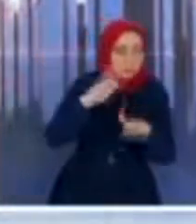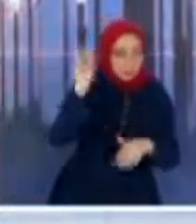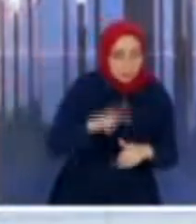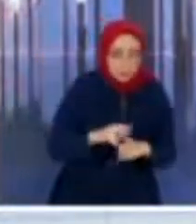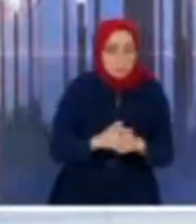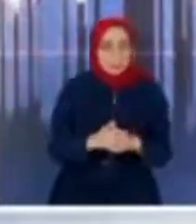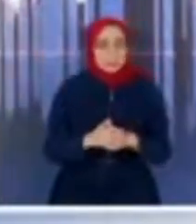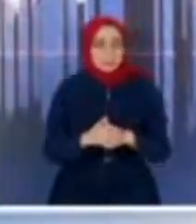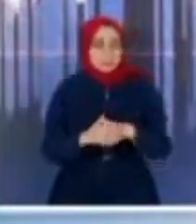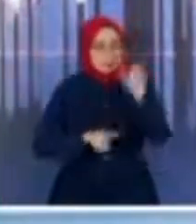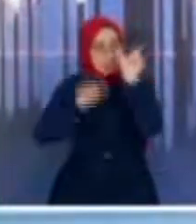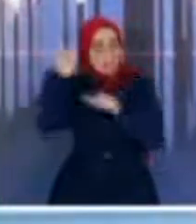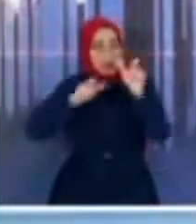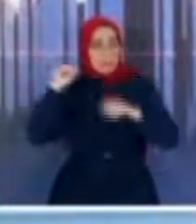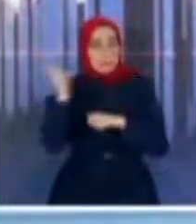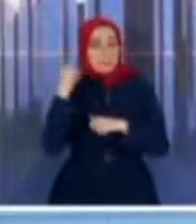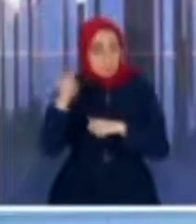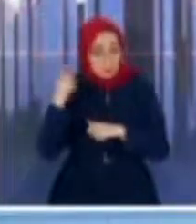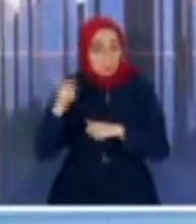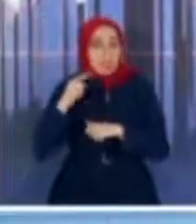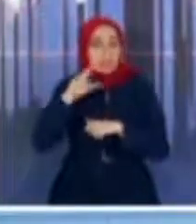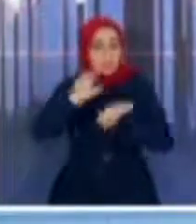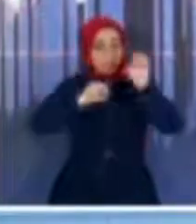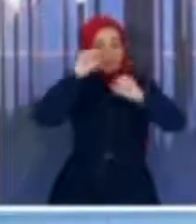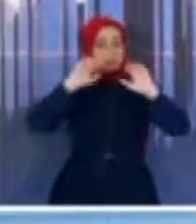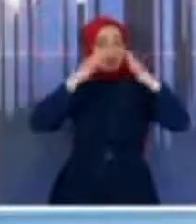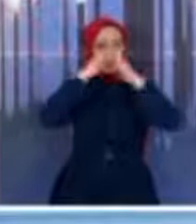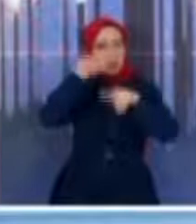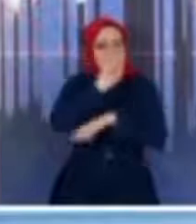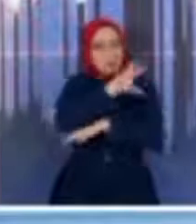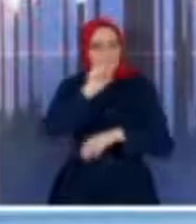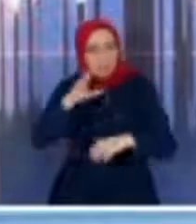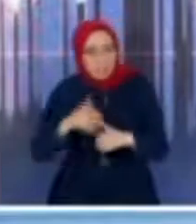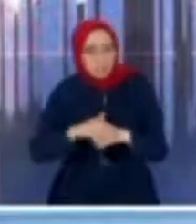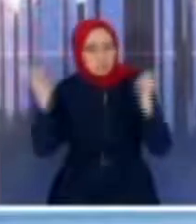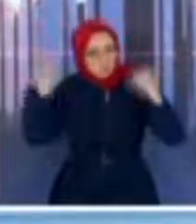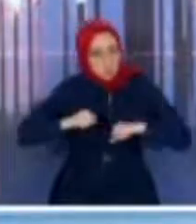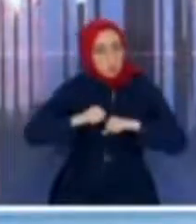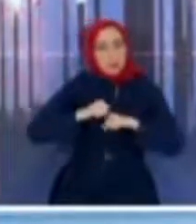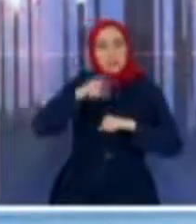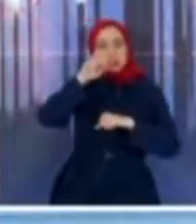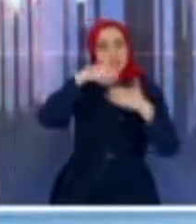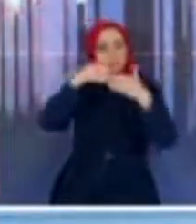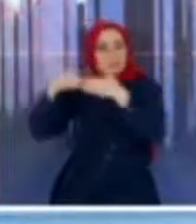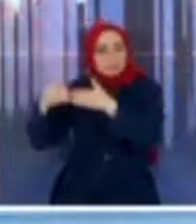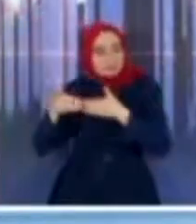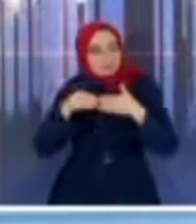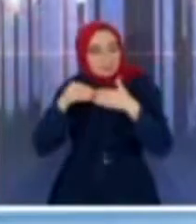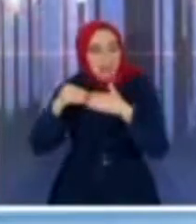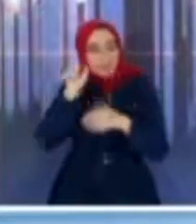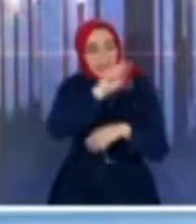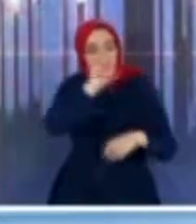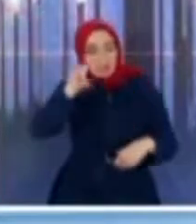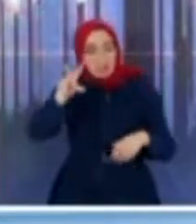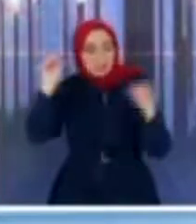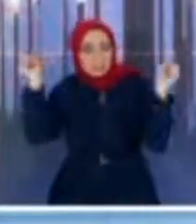لينا احنا باش نستهدفوا لي روندونور هما نجموا حتى نسقوا مع لي جيد نسقوا مع العباد اللي تنظم لي روندوني، نجموا